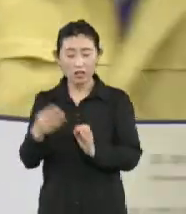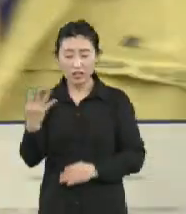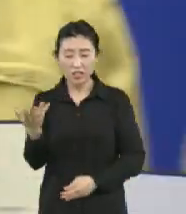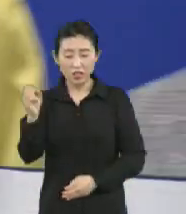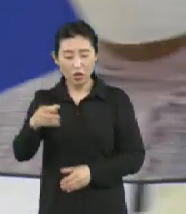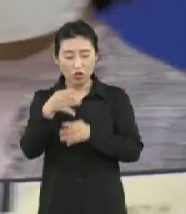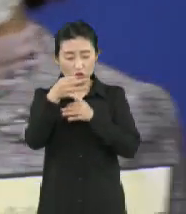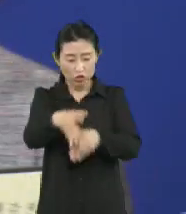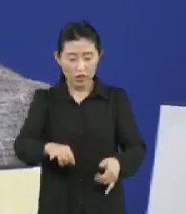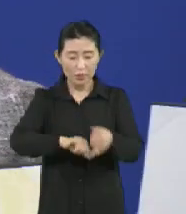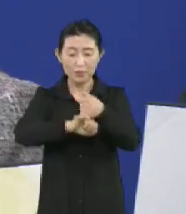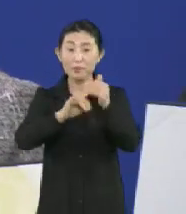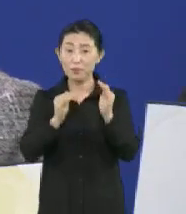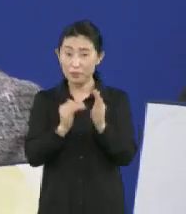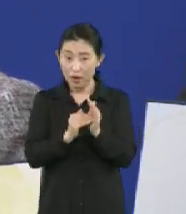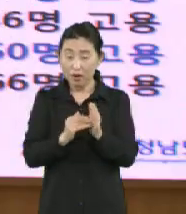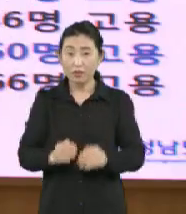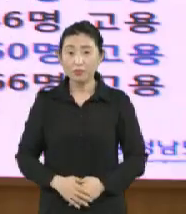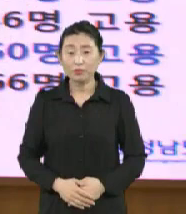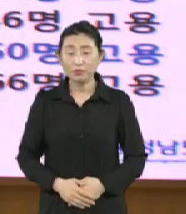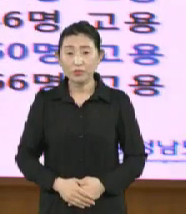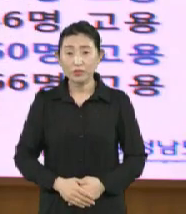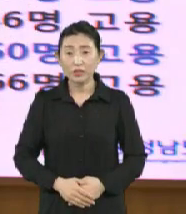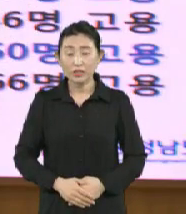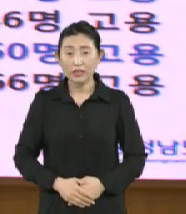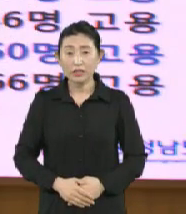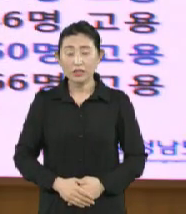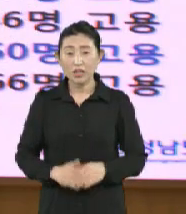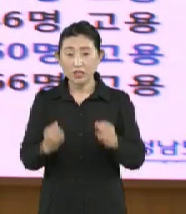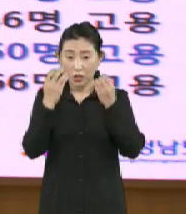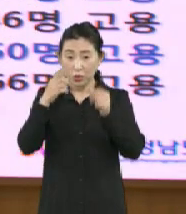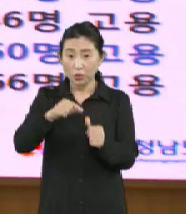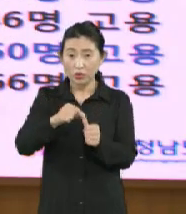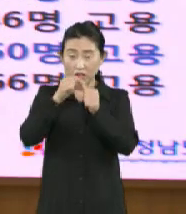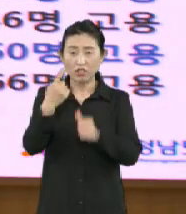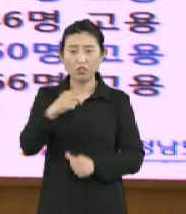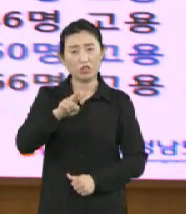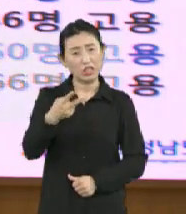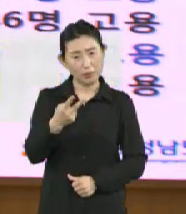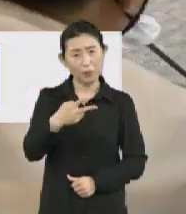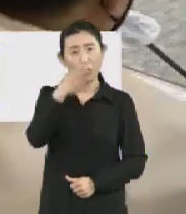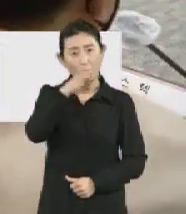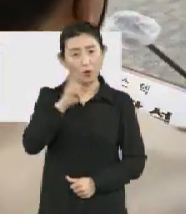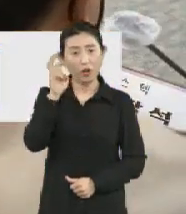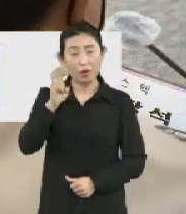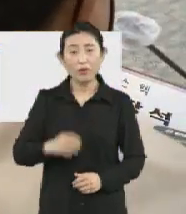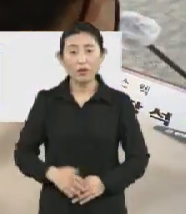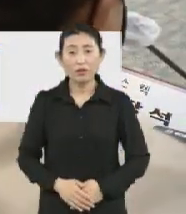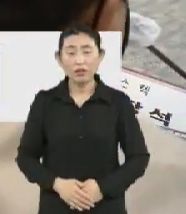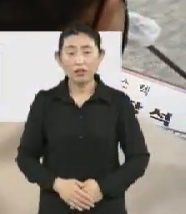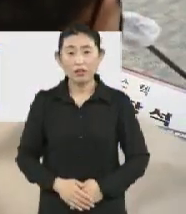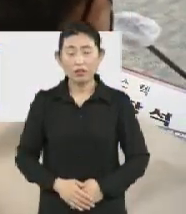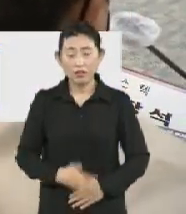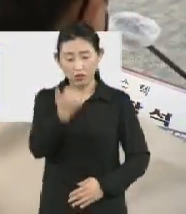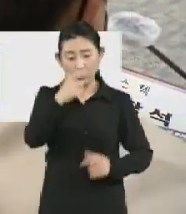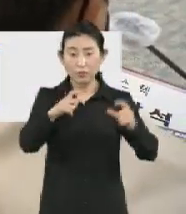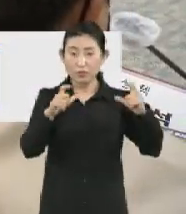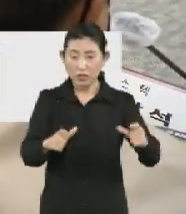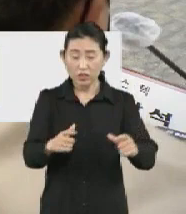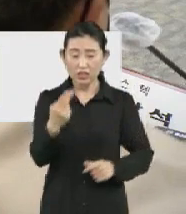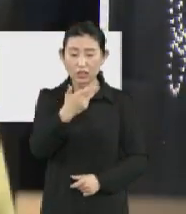4천억 원을 투자하기로 약속했습니다. 예상 신규 고용 인원만 1,200여 명에 이릅니다. 이처럼 충남은